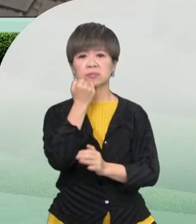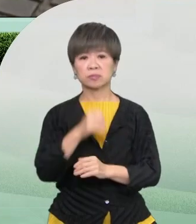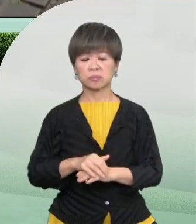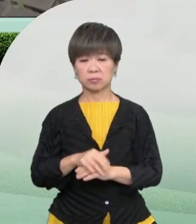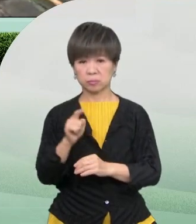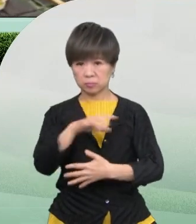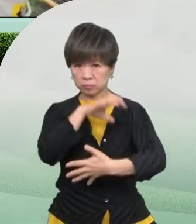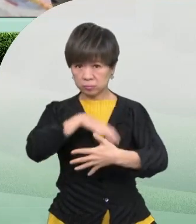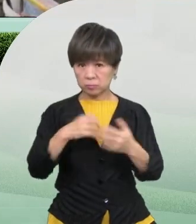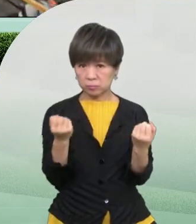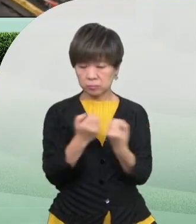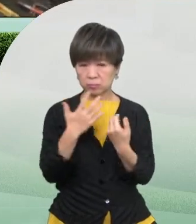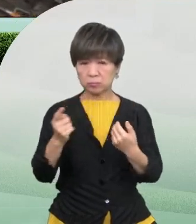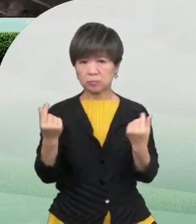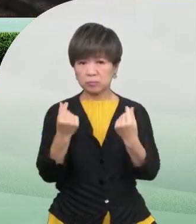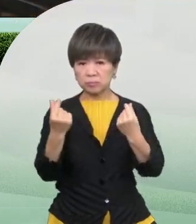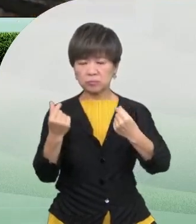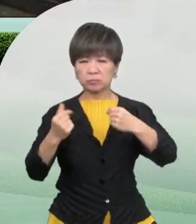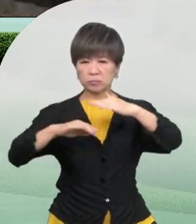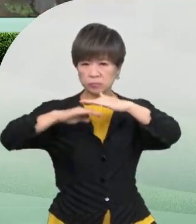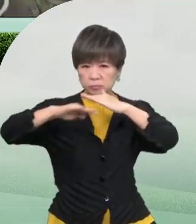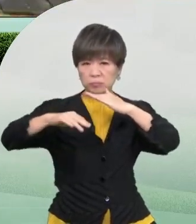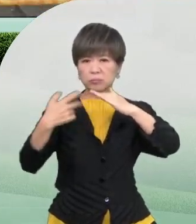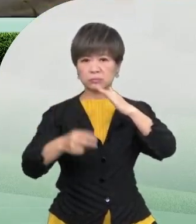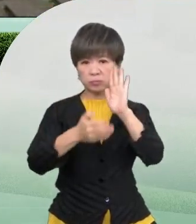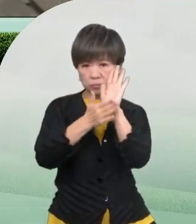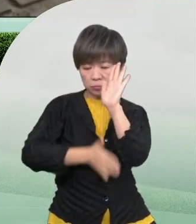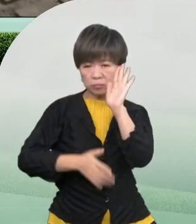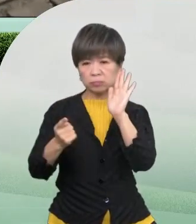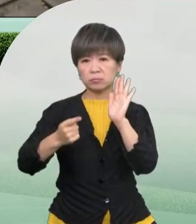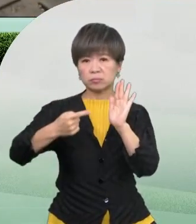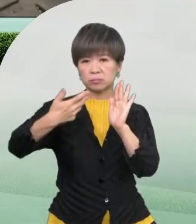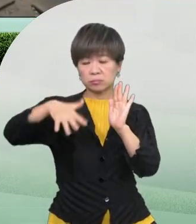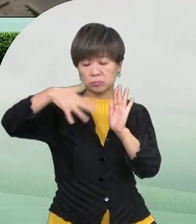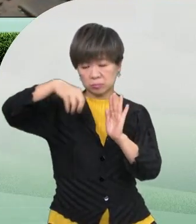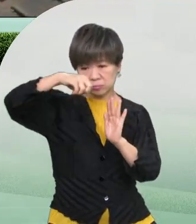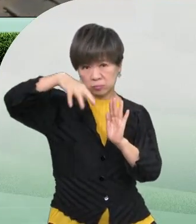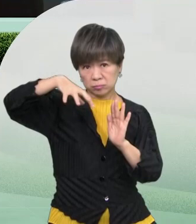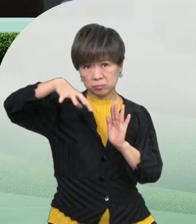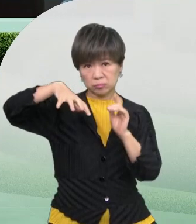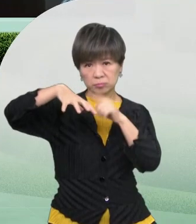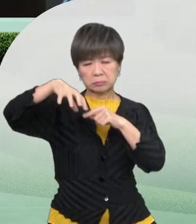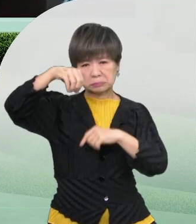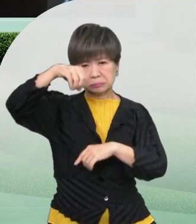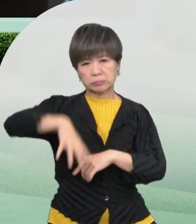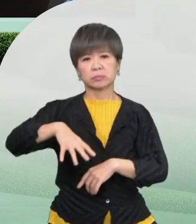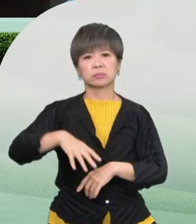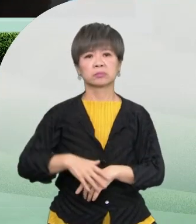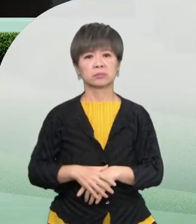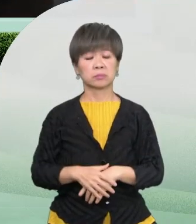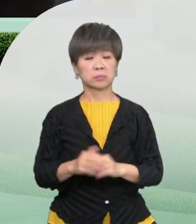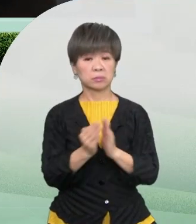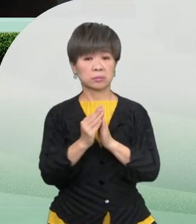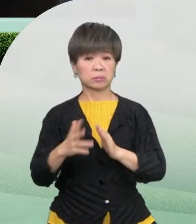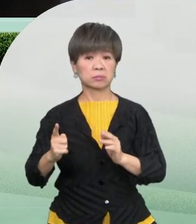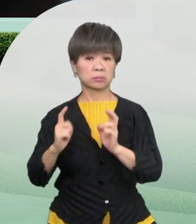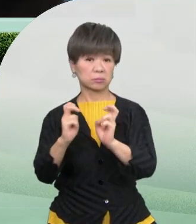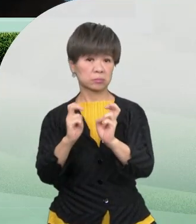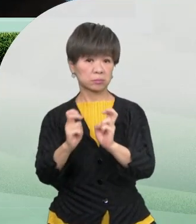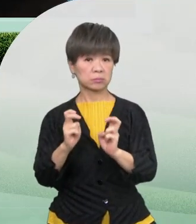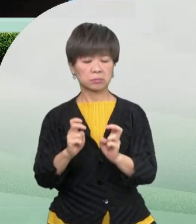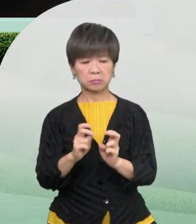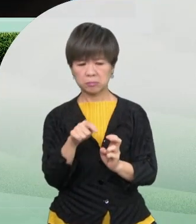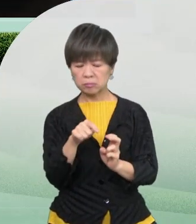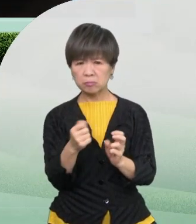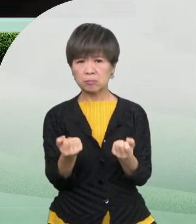地图发生内入家所在的天棚表和个喷水头了掉跌下来。突然机场操作进